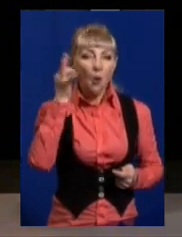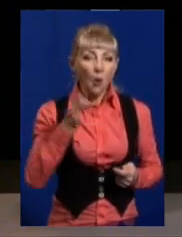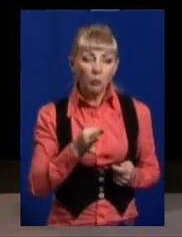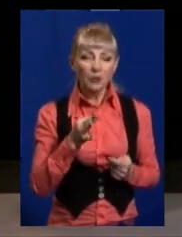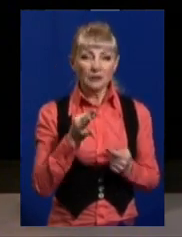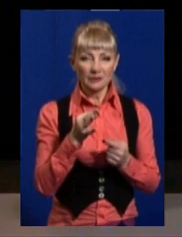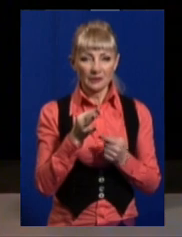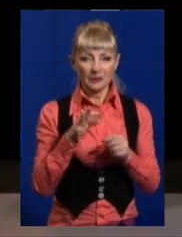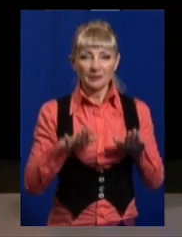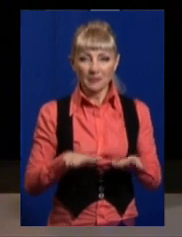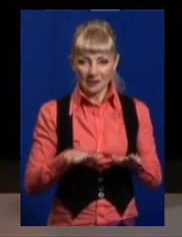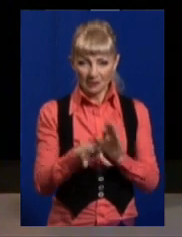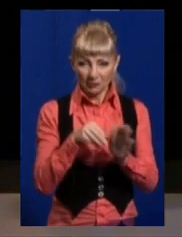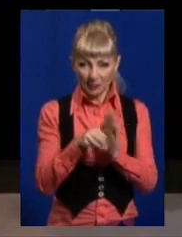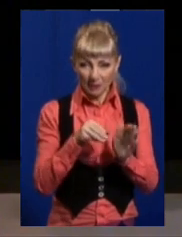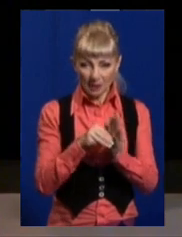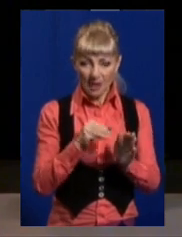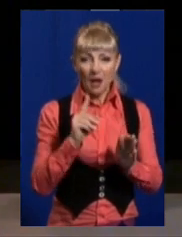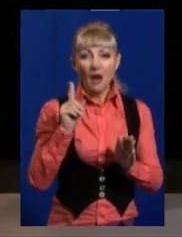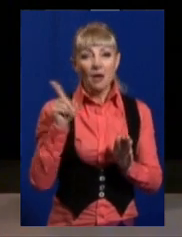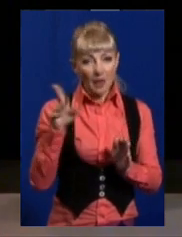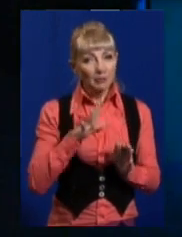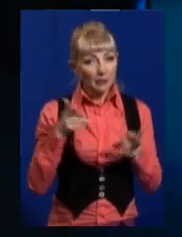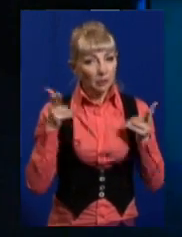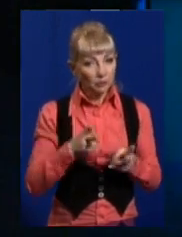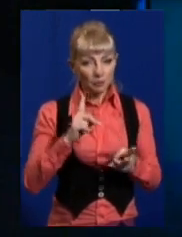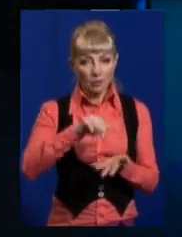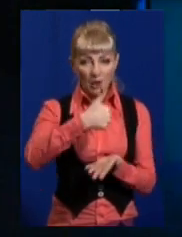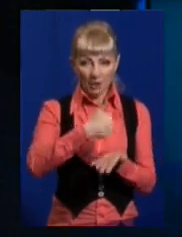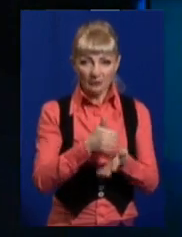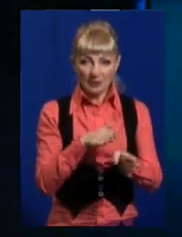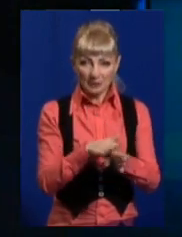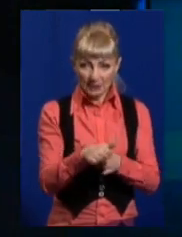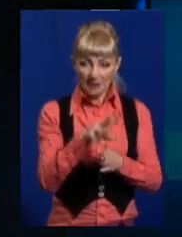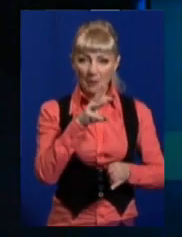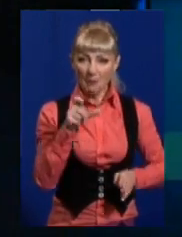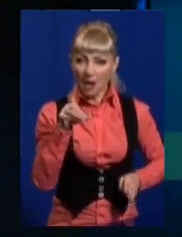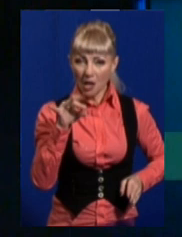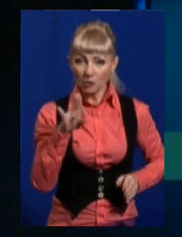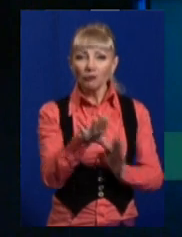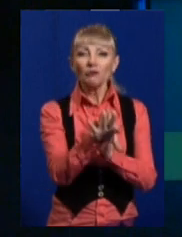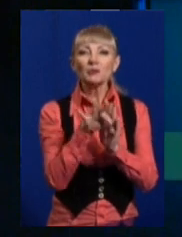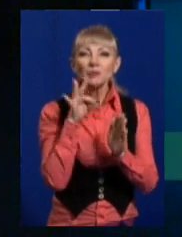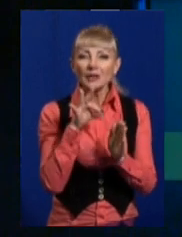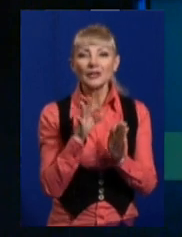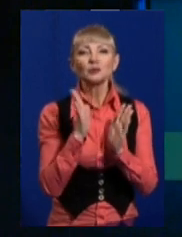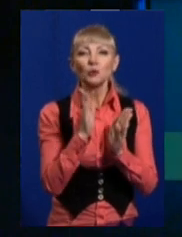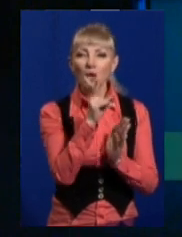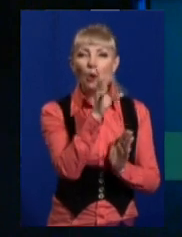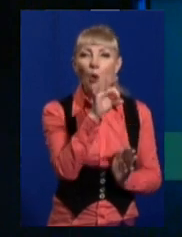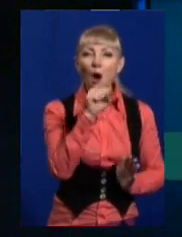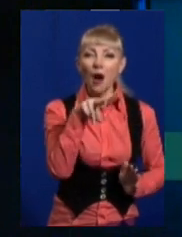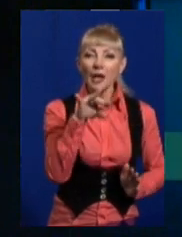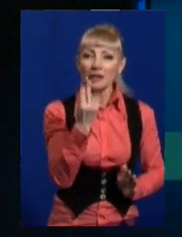таке об'єднання було б необхідно, тому що голів виконавчої гілки влади, мерів, обирають саме партійні коаліції на місцях.